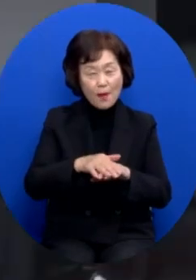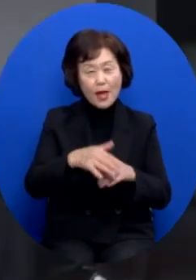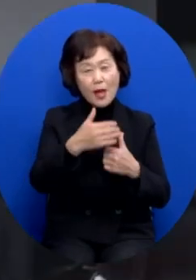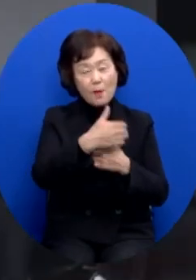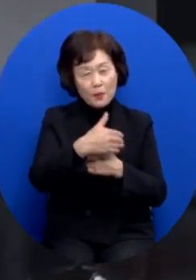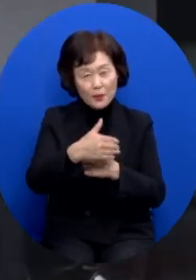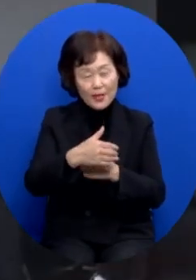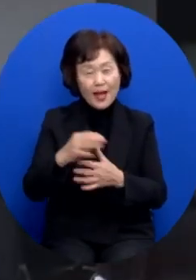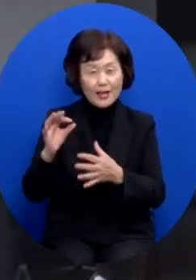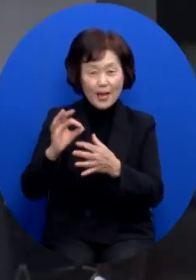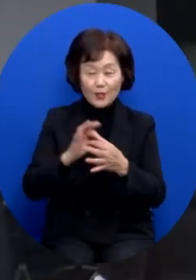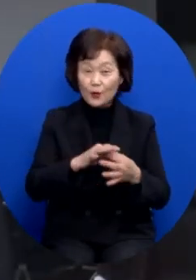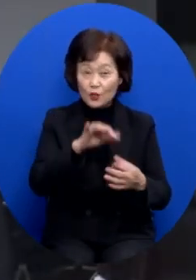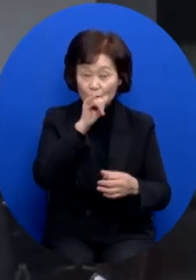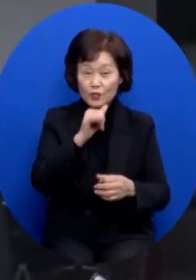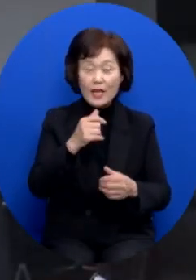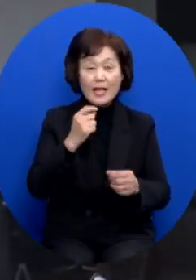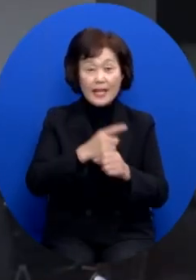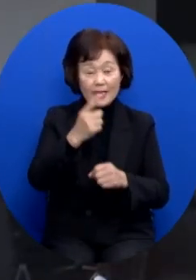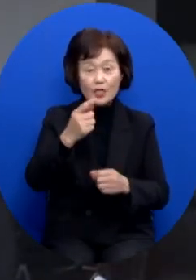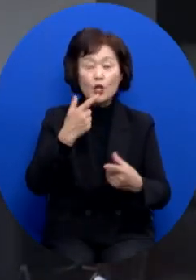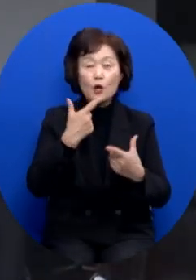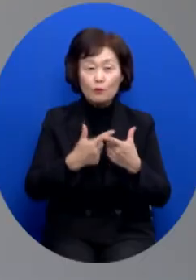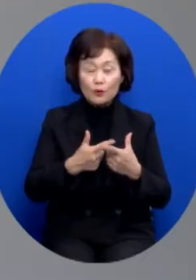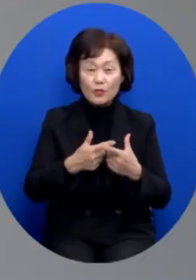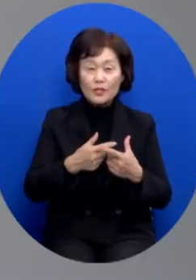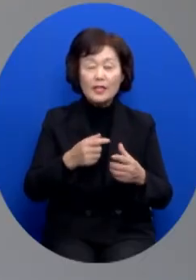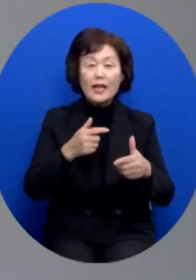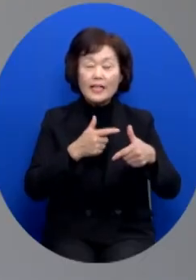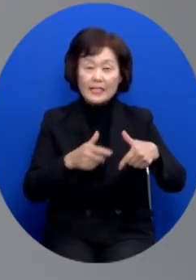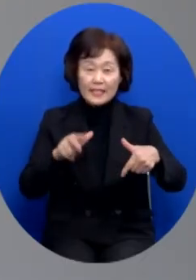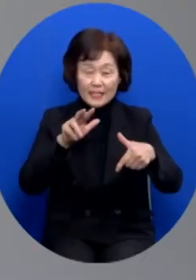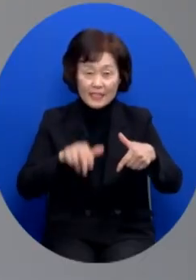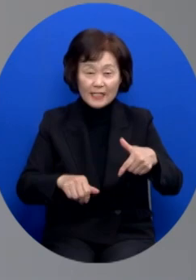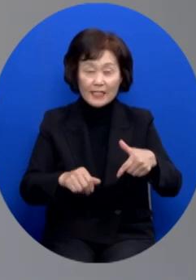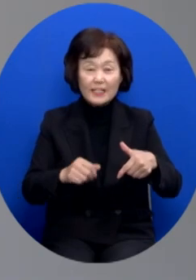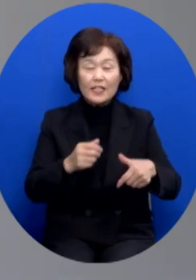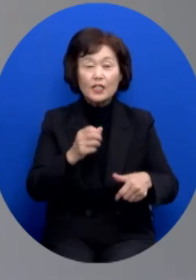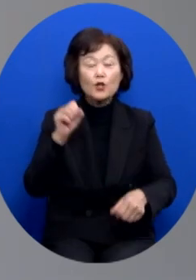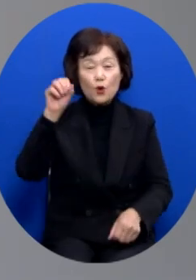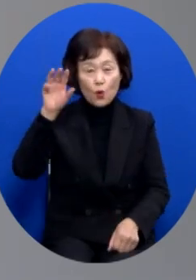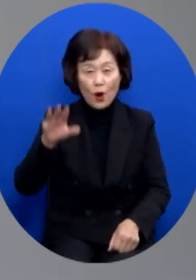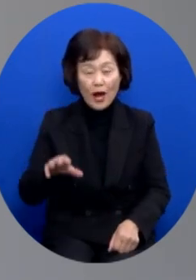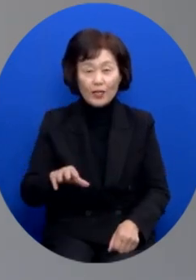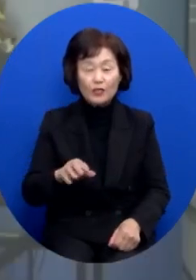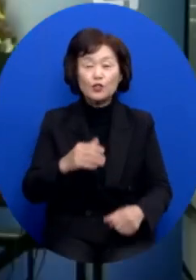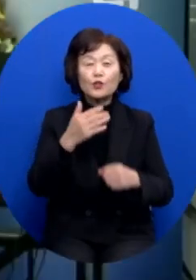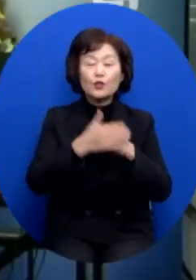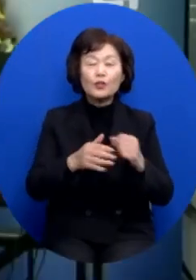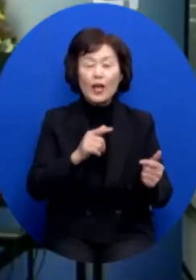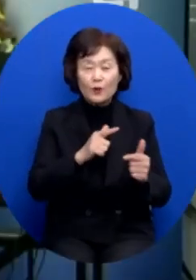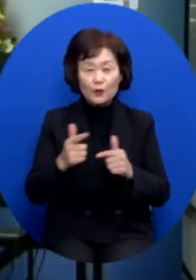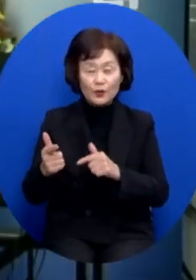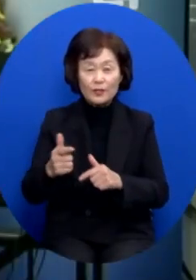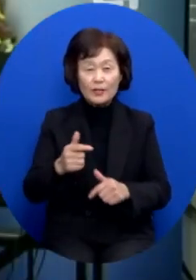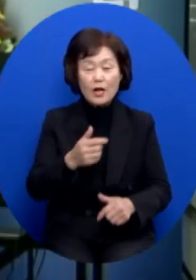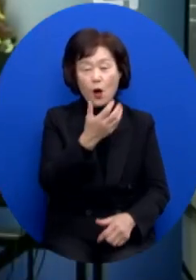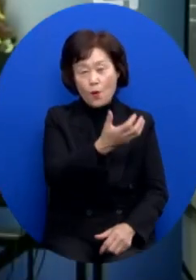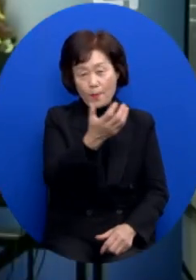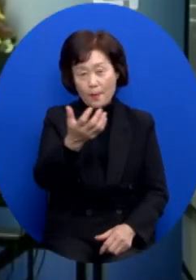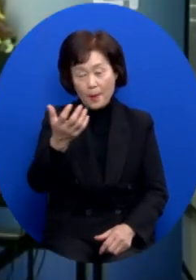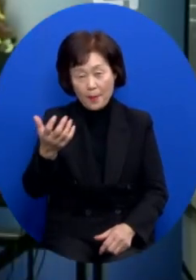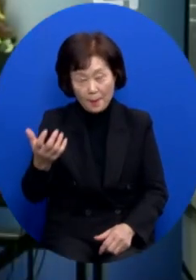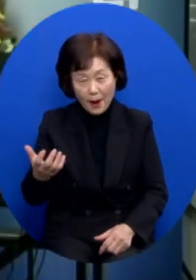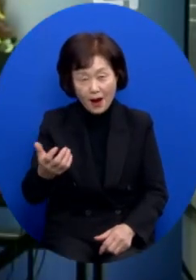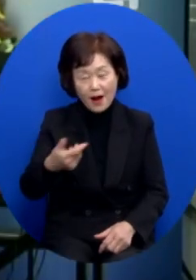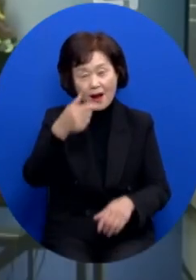가운데 내년에는 부산과 인천, 광주, 대구, 대전 등 5대 광역시를 순회하며 개최할 예정입니다.